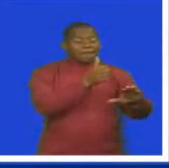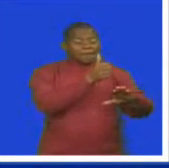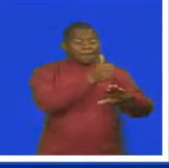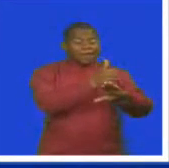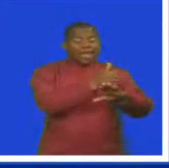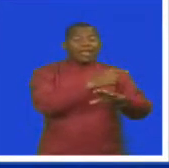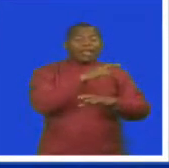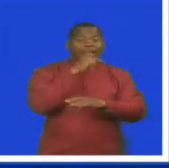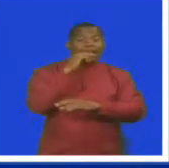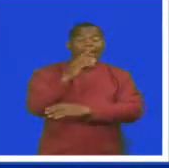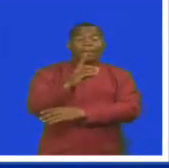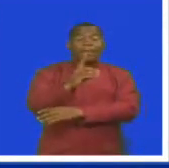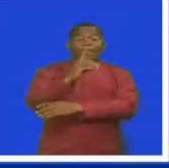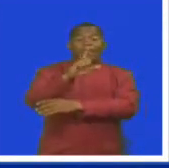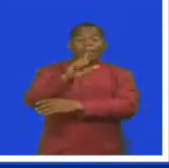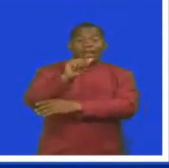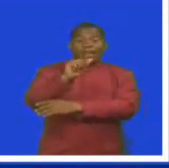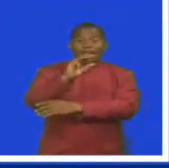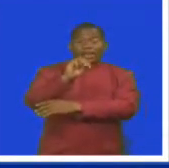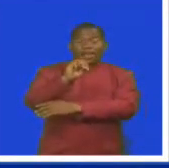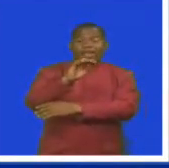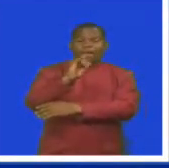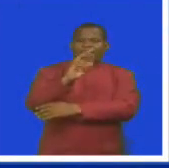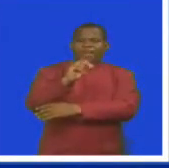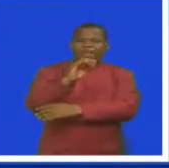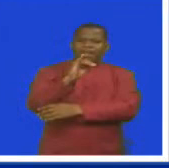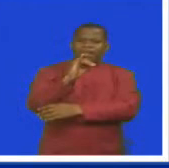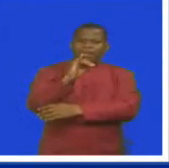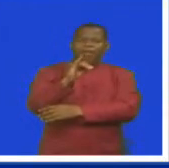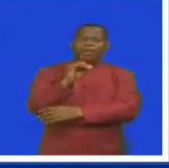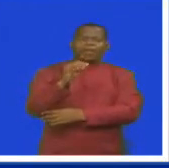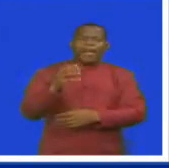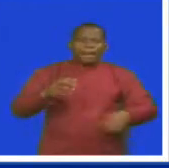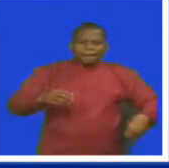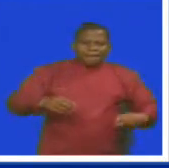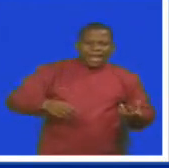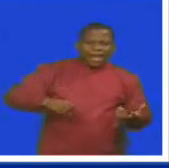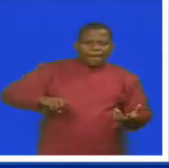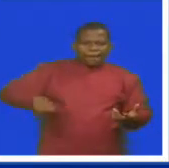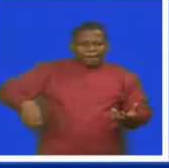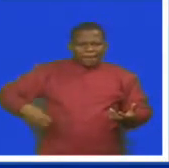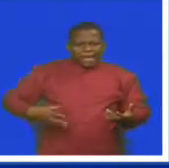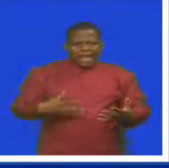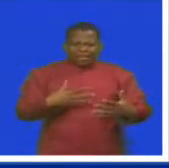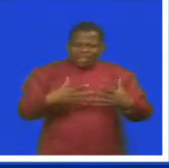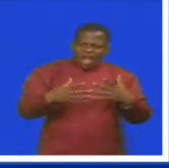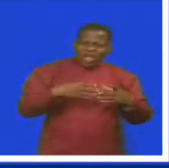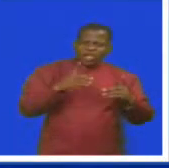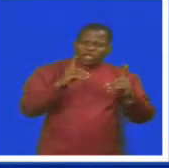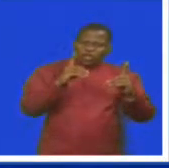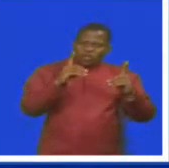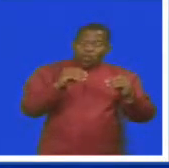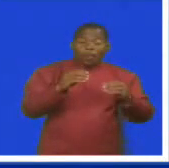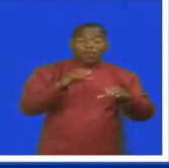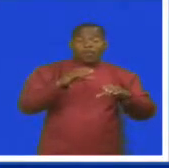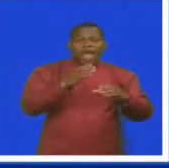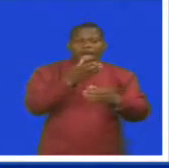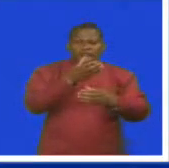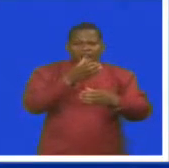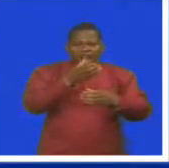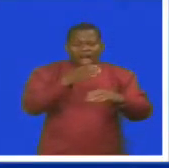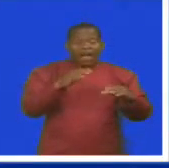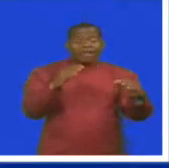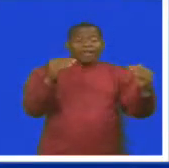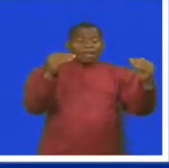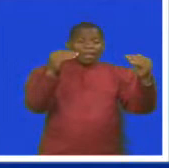imisebenzi labayihlelile balibandla letawusita ukuthi live libambe emazinga ethu ekuchumana emhlaba. Le nkulu ke le sicetha kuqela